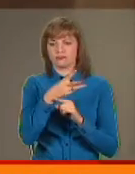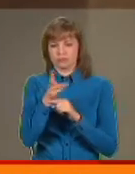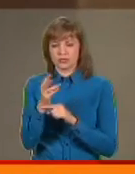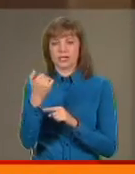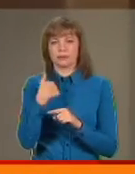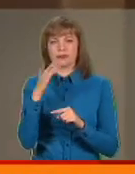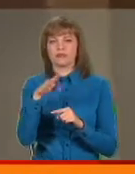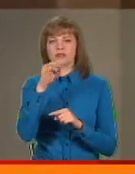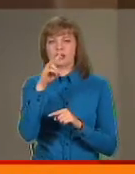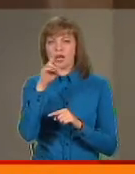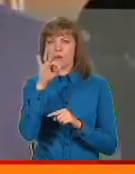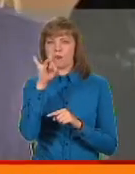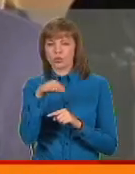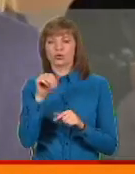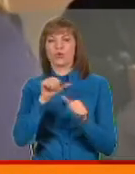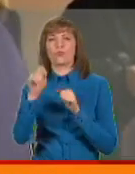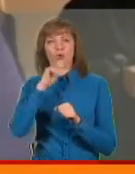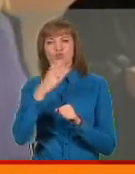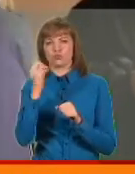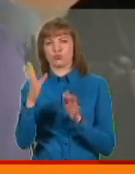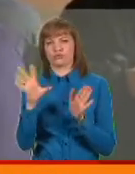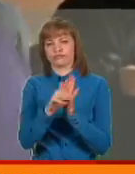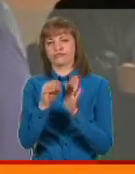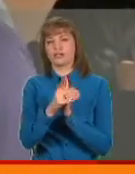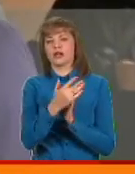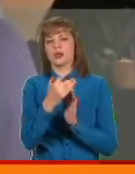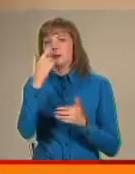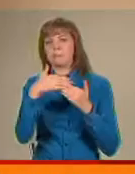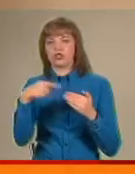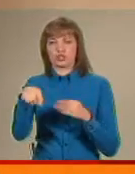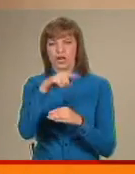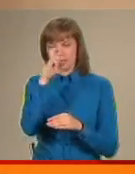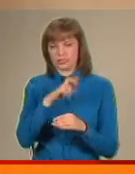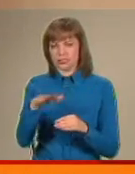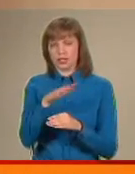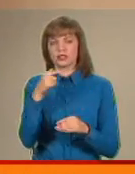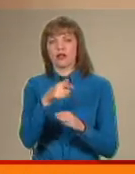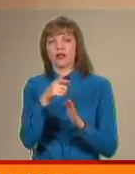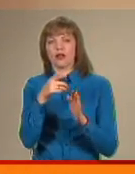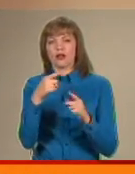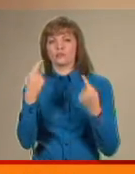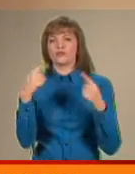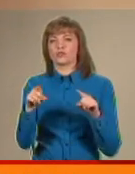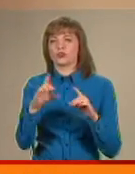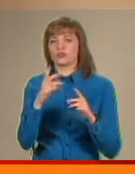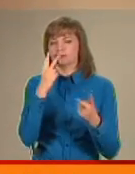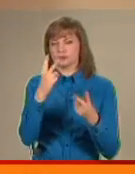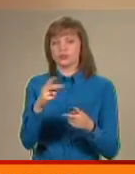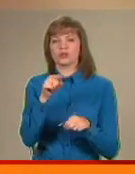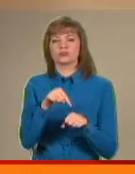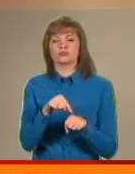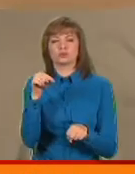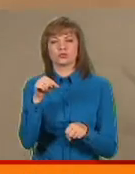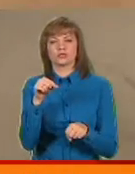ми в телепорт підключимо, помимо України, ще кілька в ближайшее время стран. Віртуальна реальність дозволяє дійсно очутитися